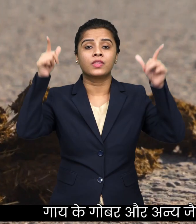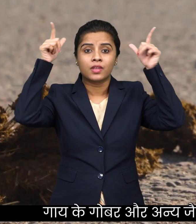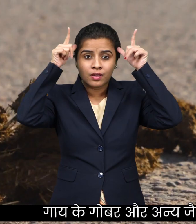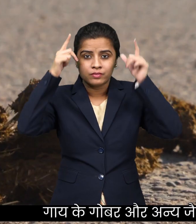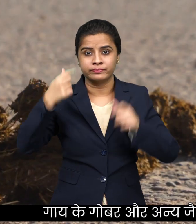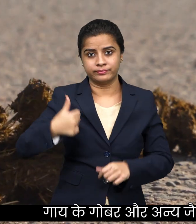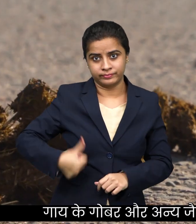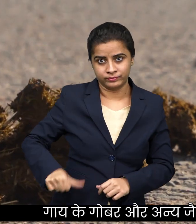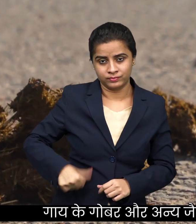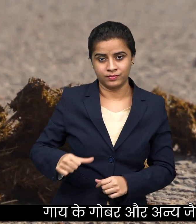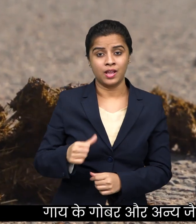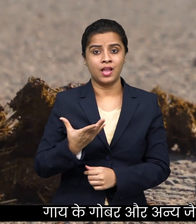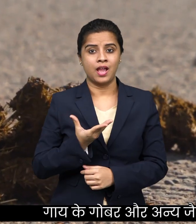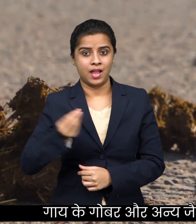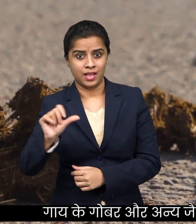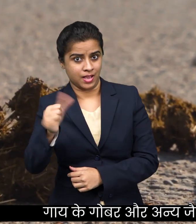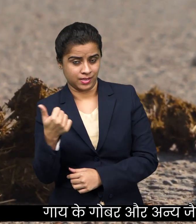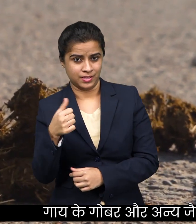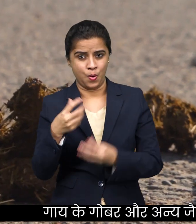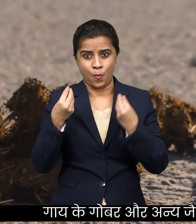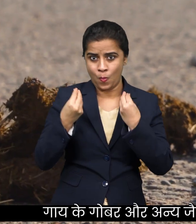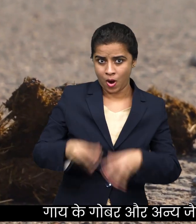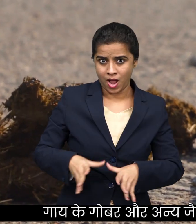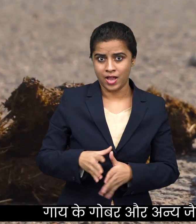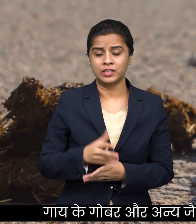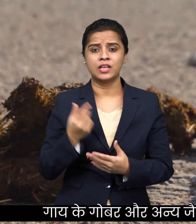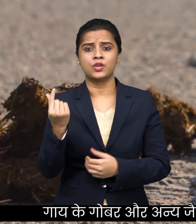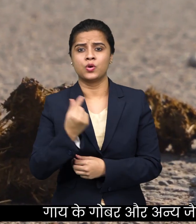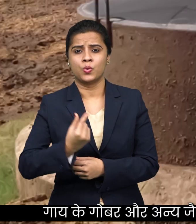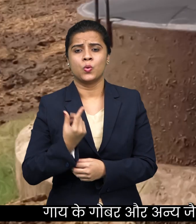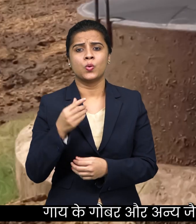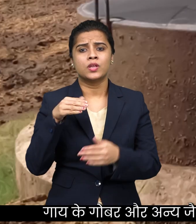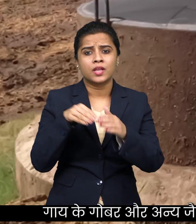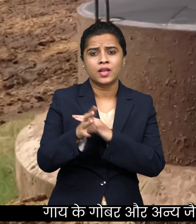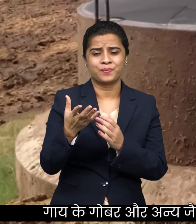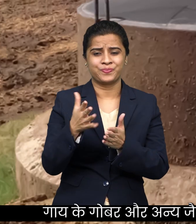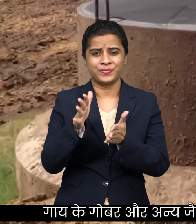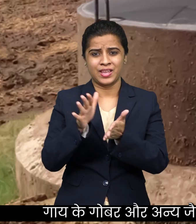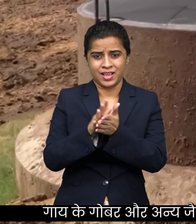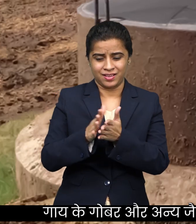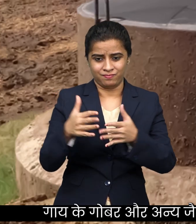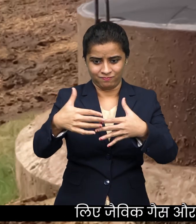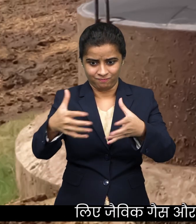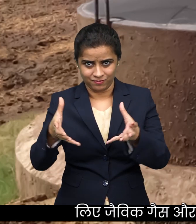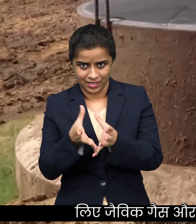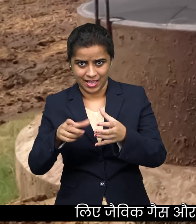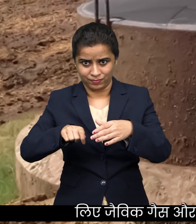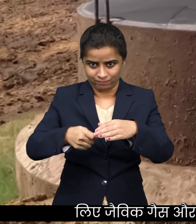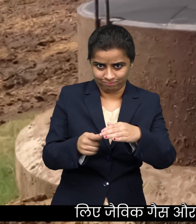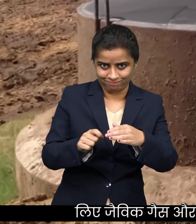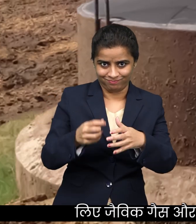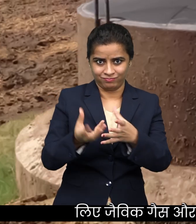गाय के गोबर और अन्य जैविक अपशिष्टों को उपयोग गोबर गैस संयंत्रों में खेतों के लिए